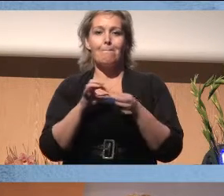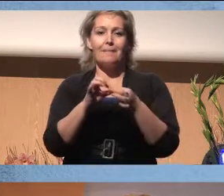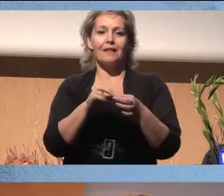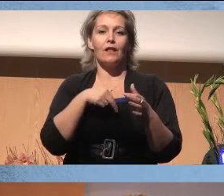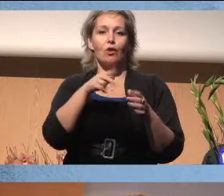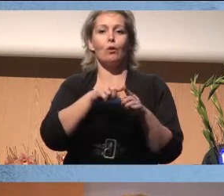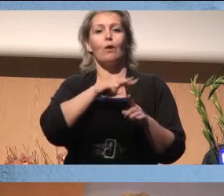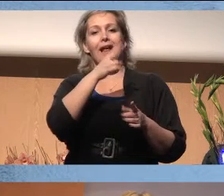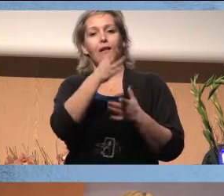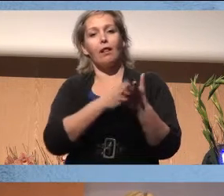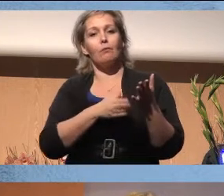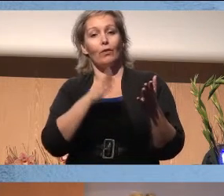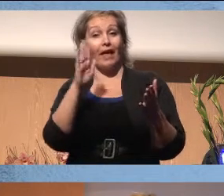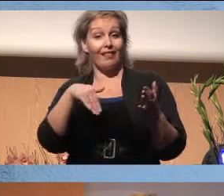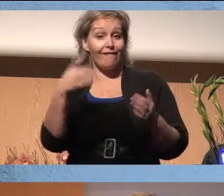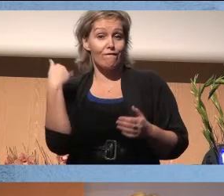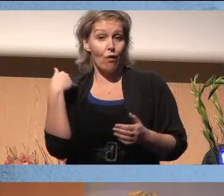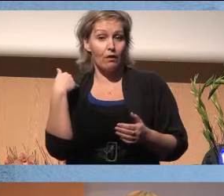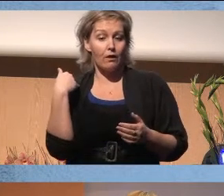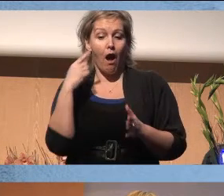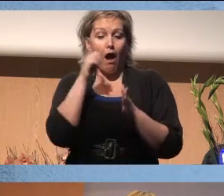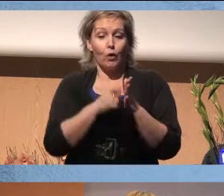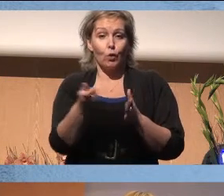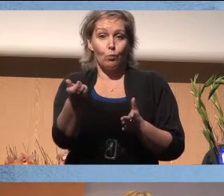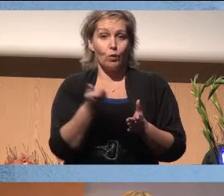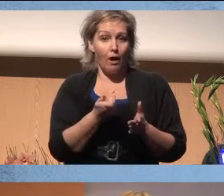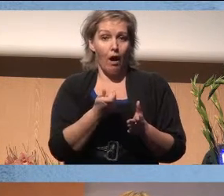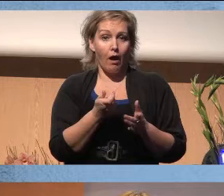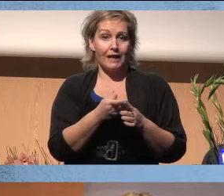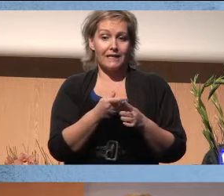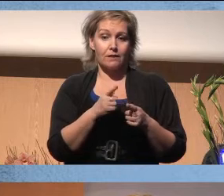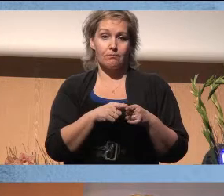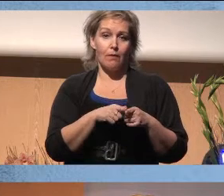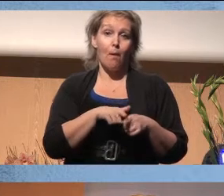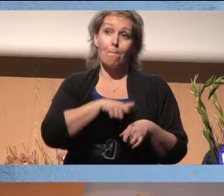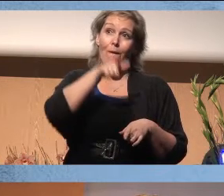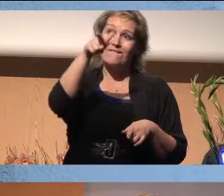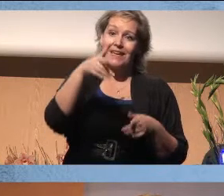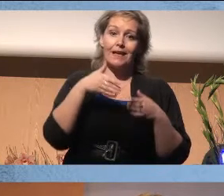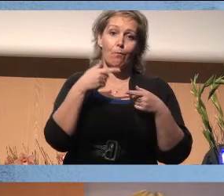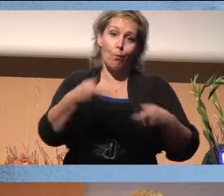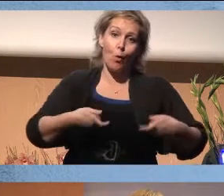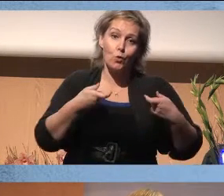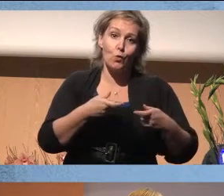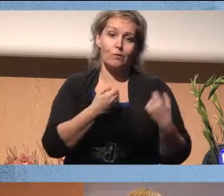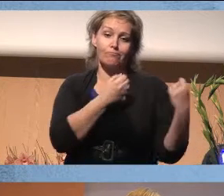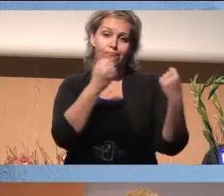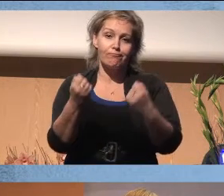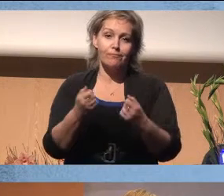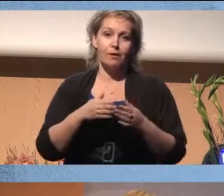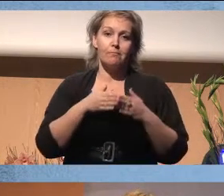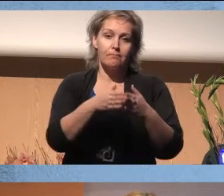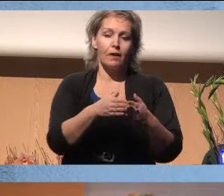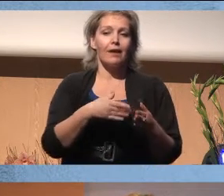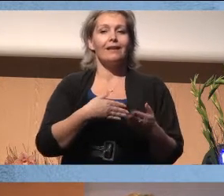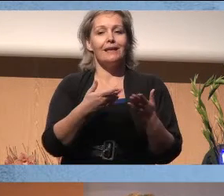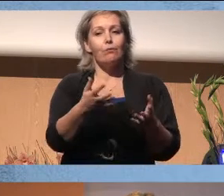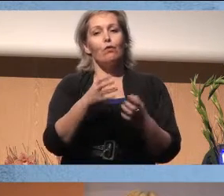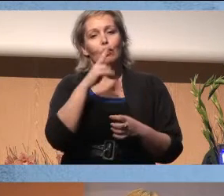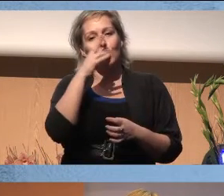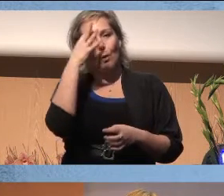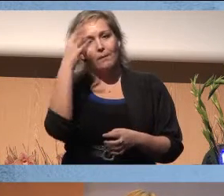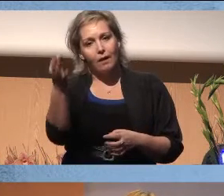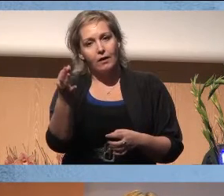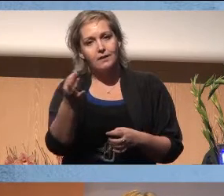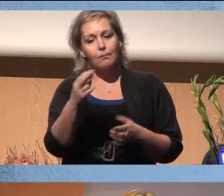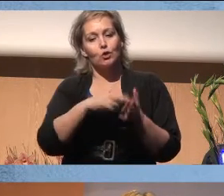helt annen måte enn før. Og akuttmottakene på hjul, på vingene og til og med på kjøl. Og det gir behov for ny kompetanse og